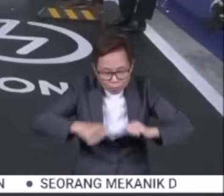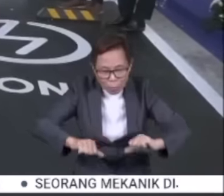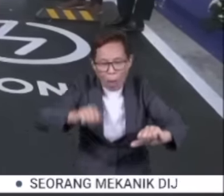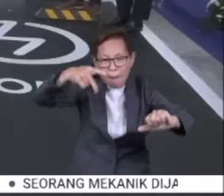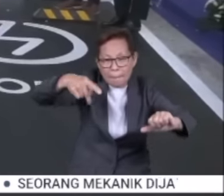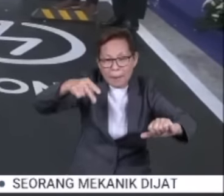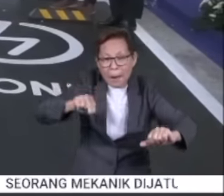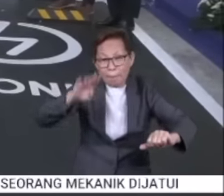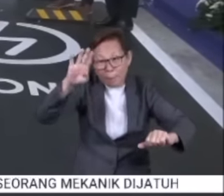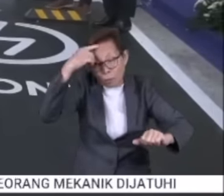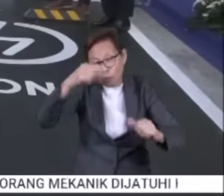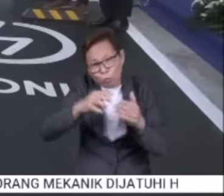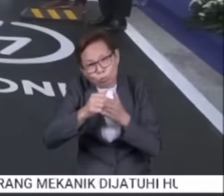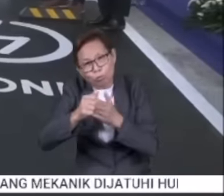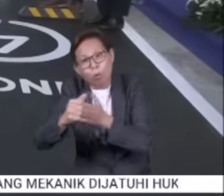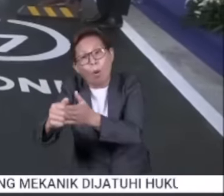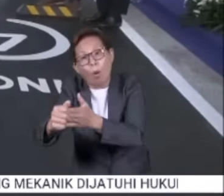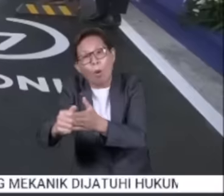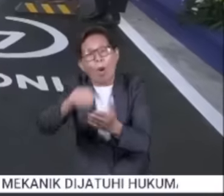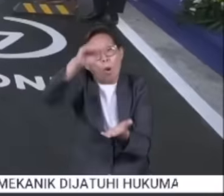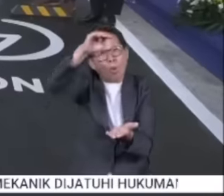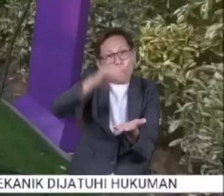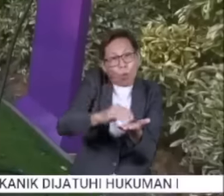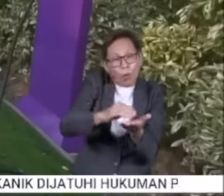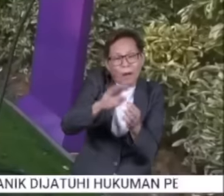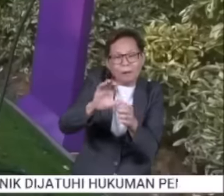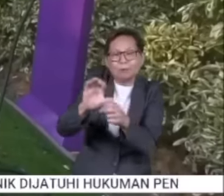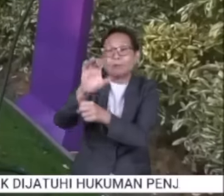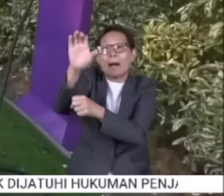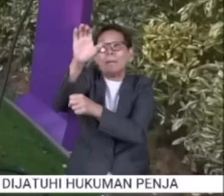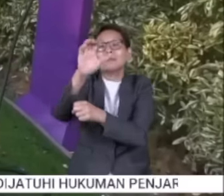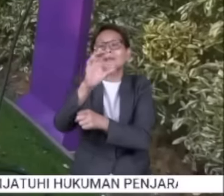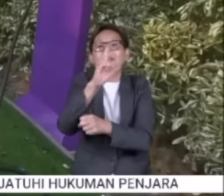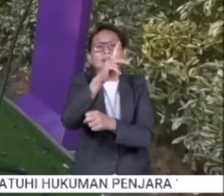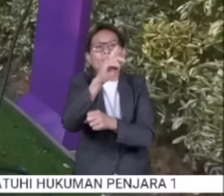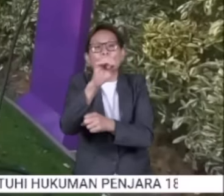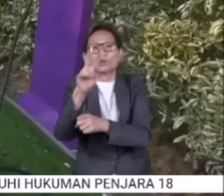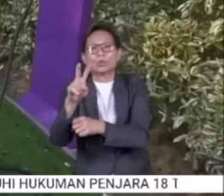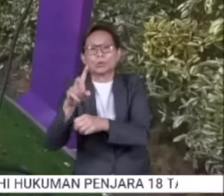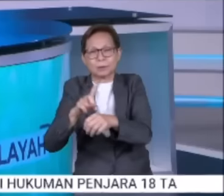PNB untuk memacu usaha penyah karbonan dalam portfolio syarikat.